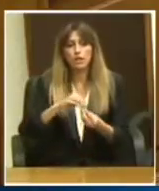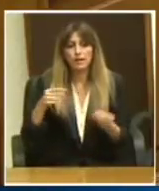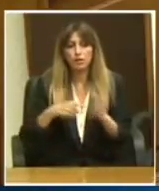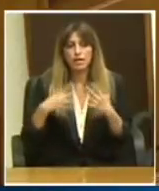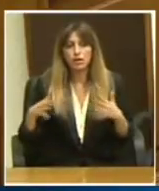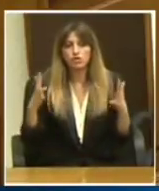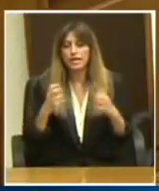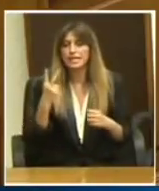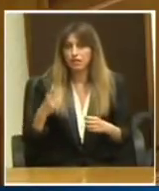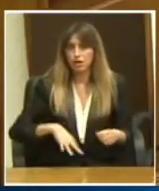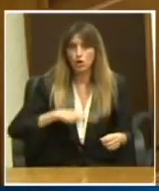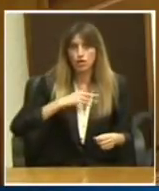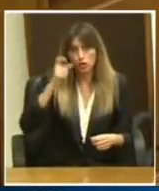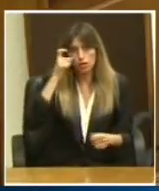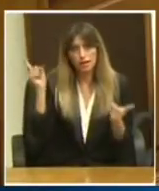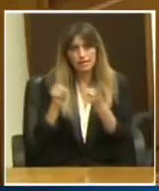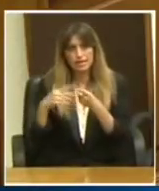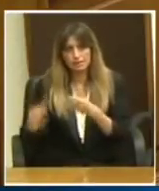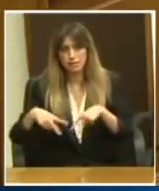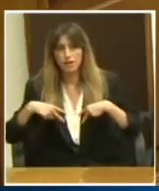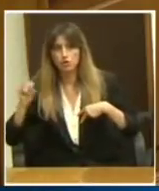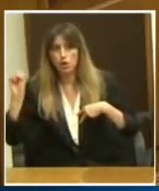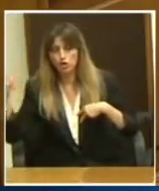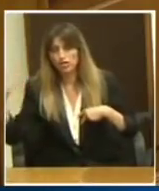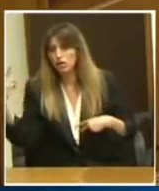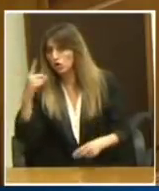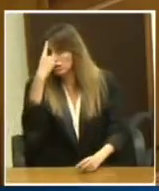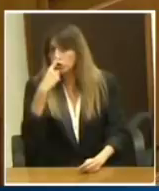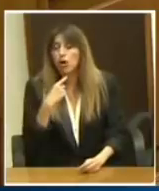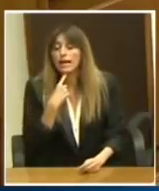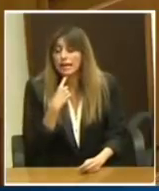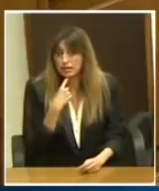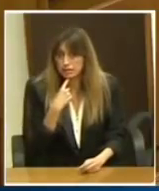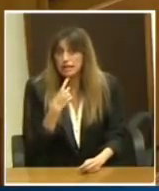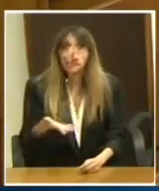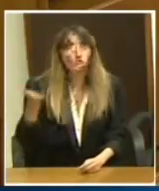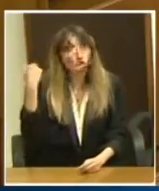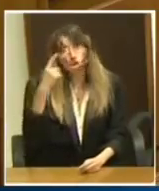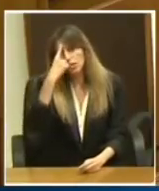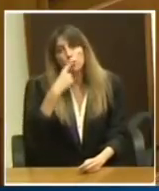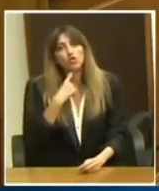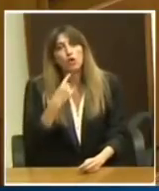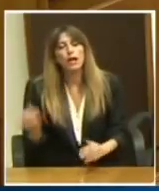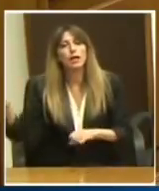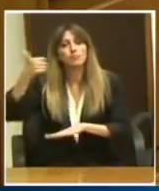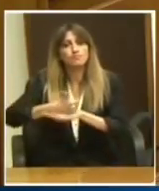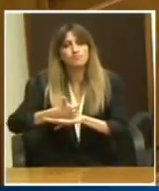υπουργό εξωτερικών τότε της Πορτογαλίας, όταν η Πορτογαλία είχε την Προεδρία της ΕΟΚ.